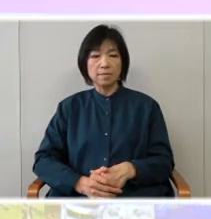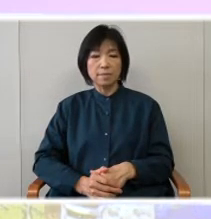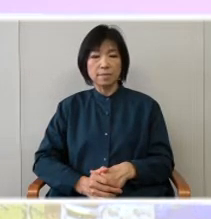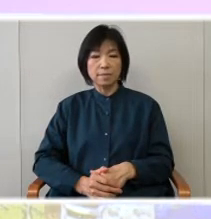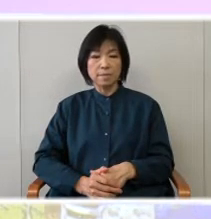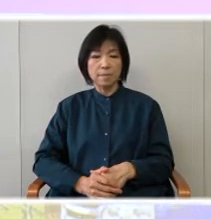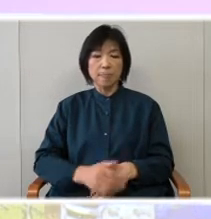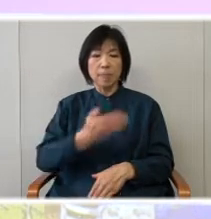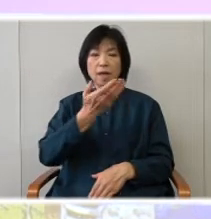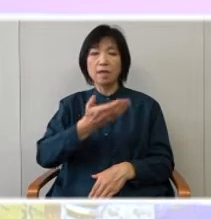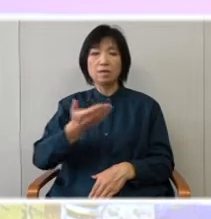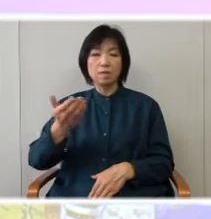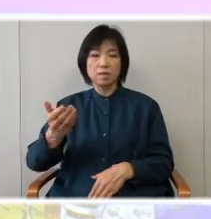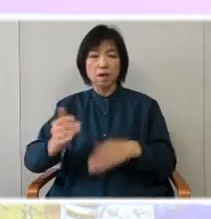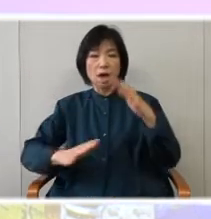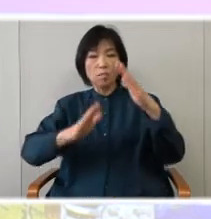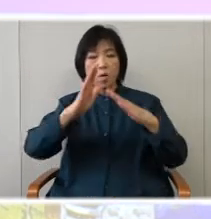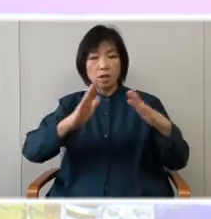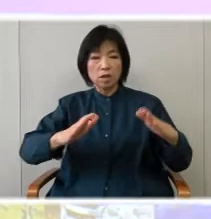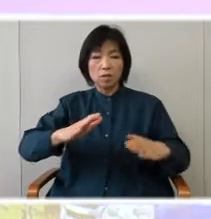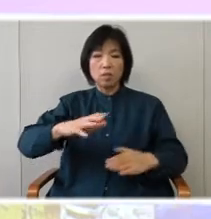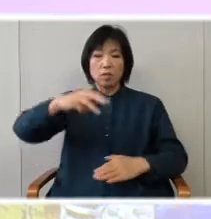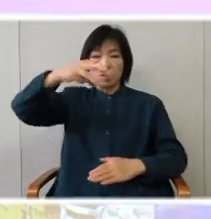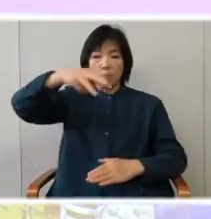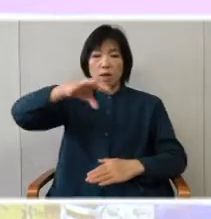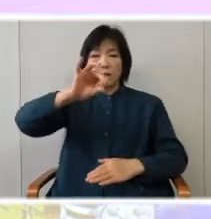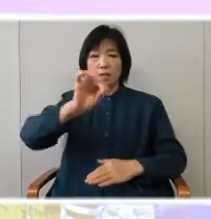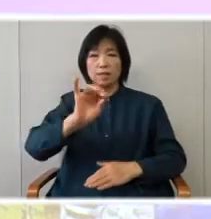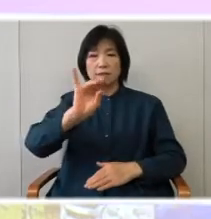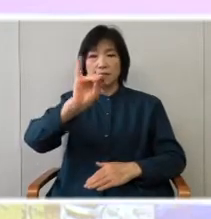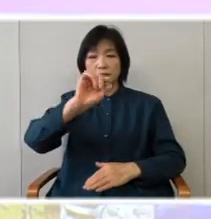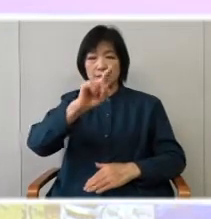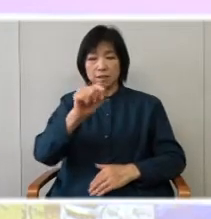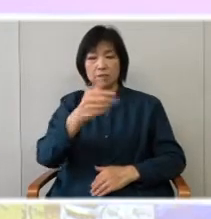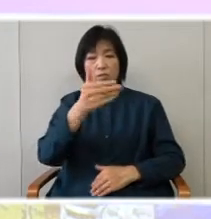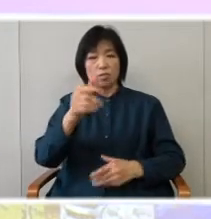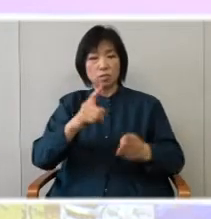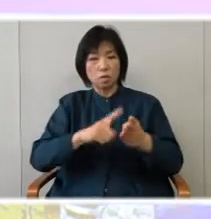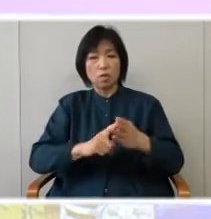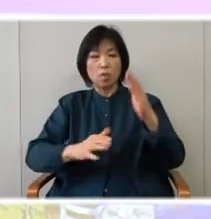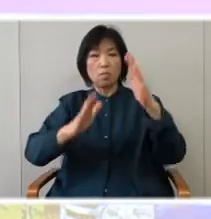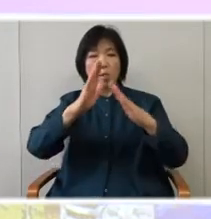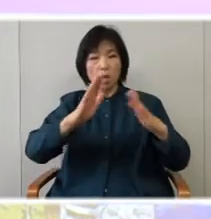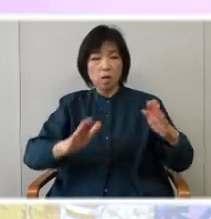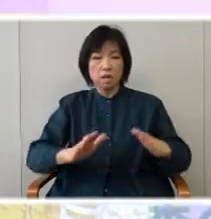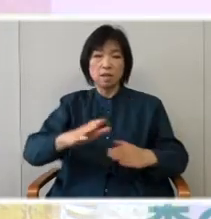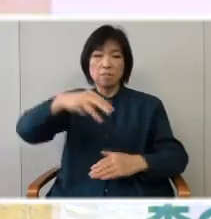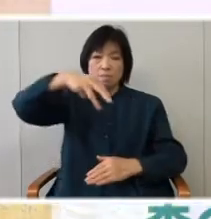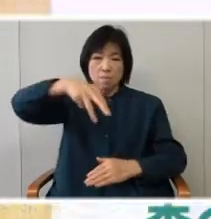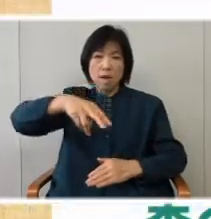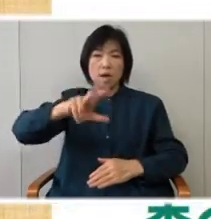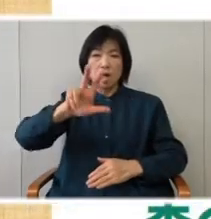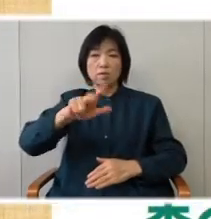それから次にあの森のマッチング、秋の森マルシェについてお話をさせていただきます。